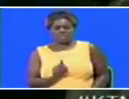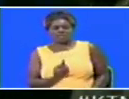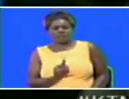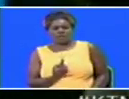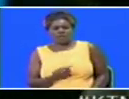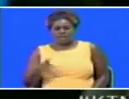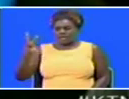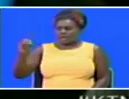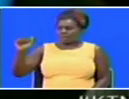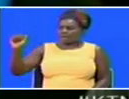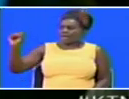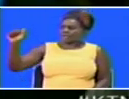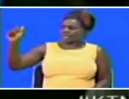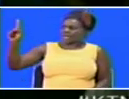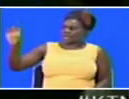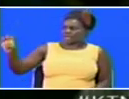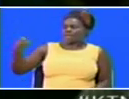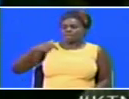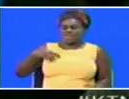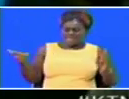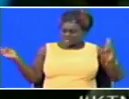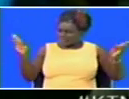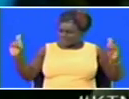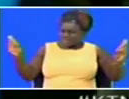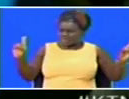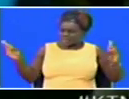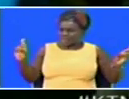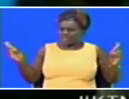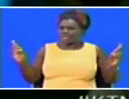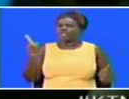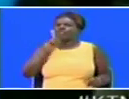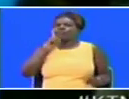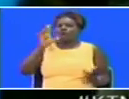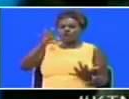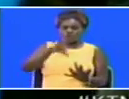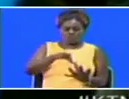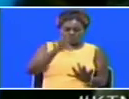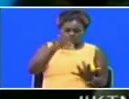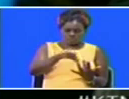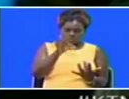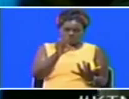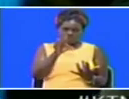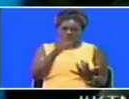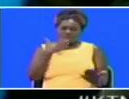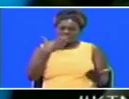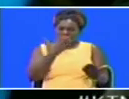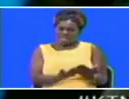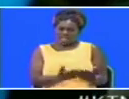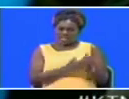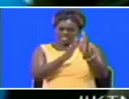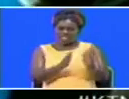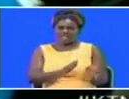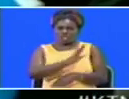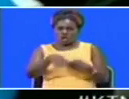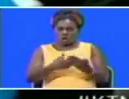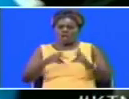maj ni mas na nime Vil viyo kuling na uzi wa kesho na mwanza ni kuto tu shukr Kwa vio wote naona